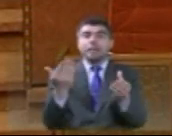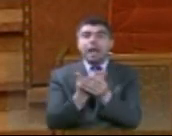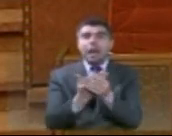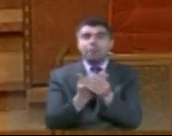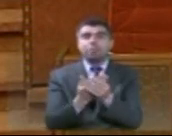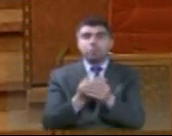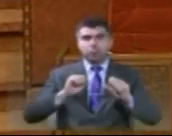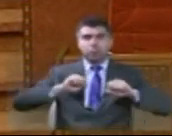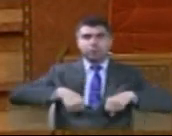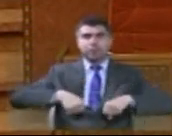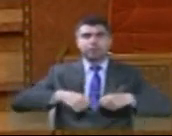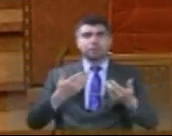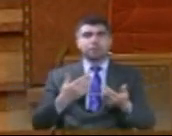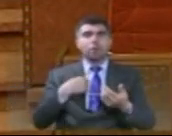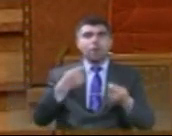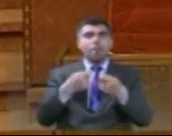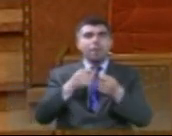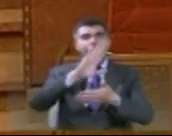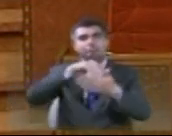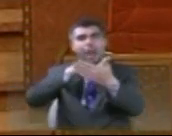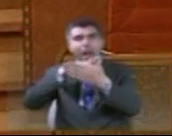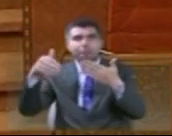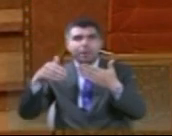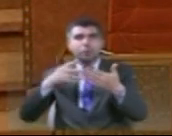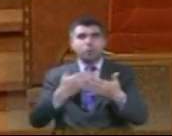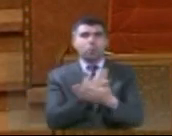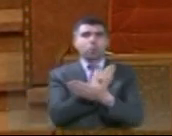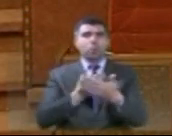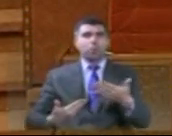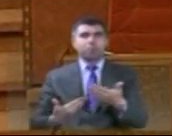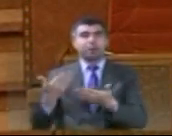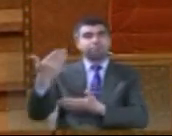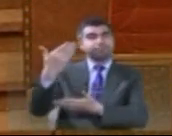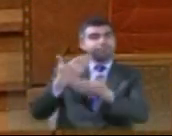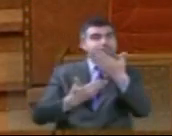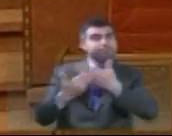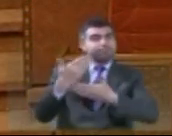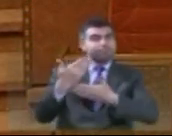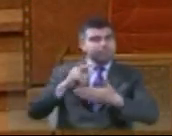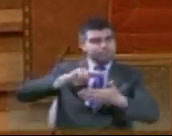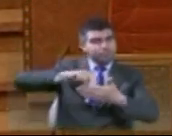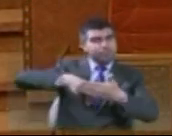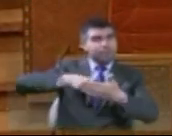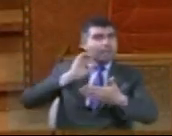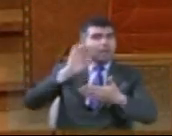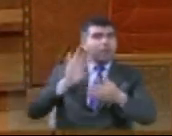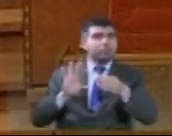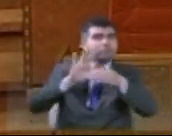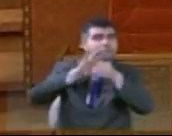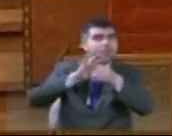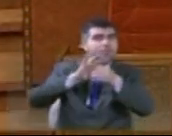الترخيص. والعقد البرنامج هو اخذ وعطاء بين الحكومه وبين المهنيين ديال القطاع، حنا وضعنا فيه اليات